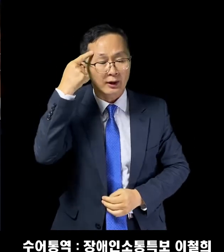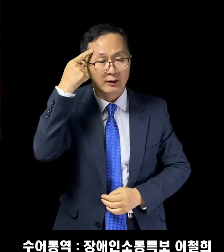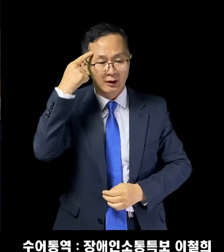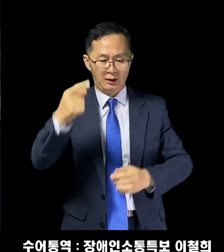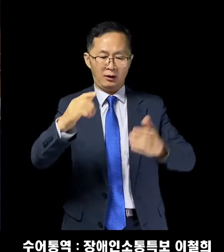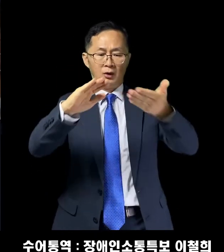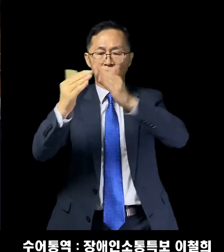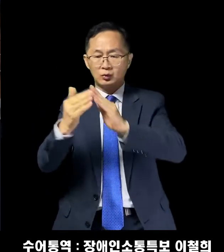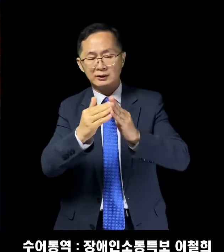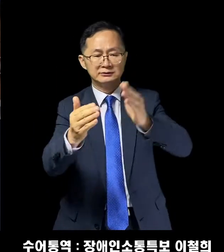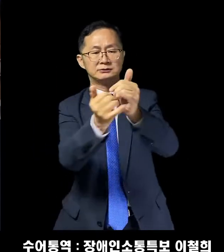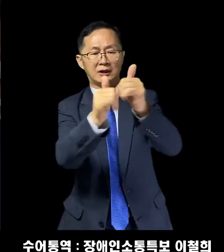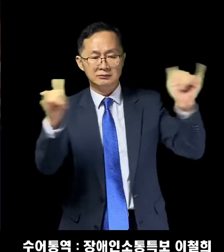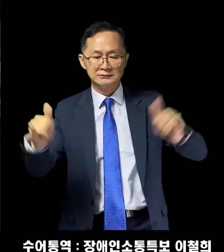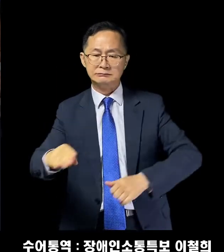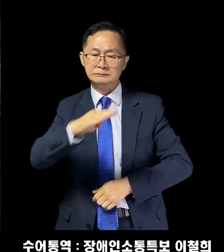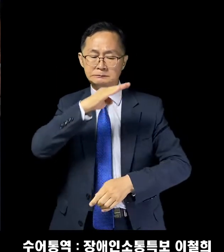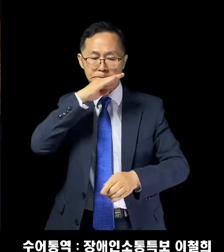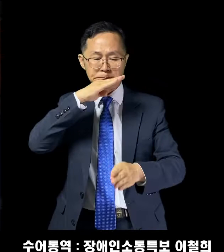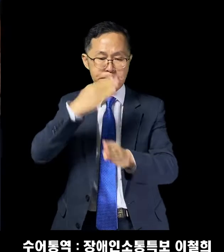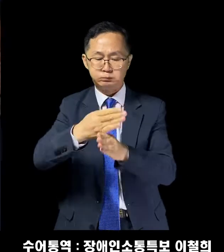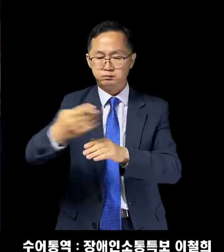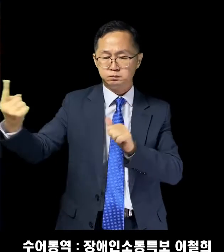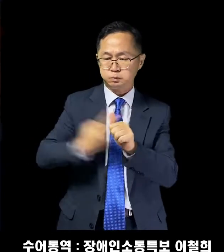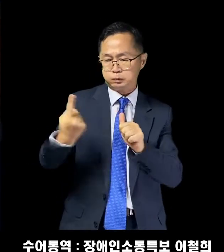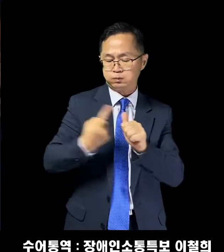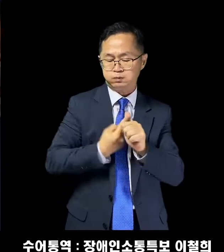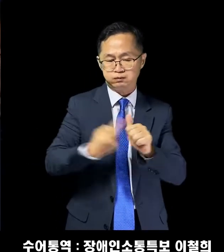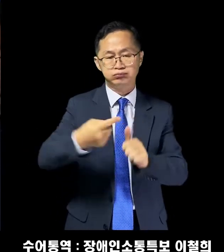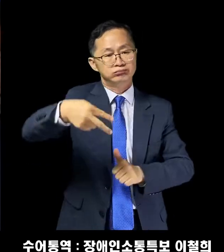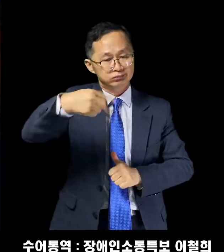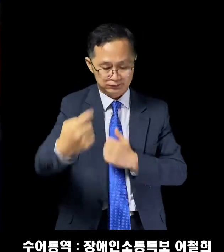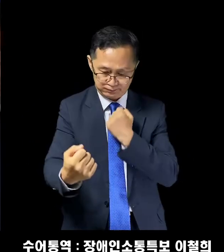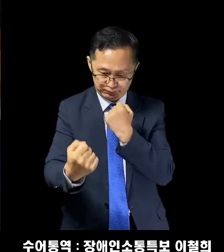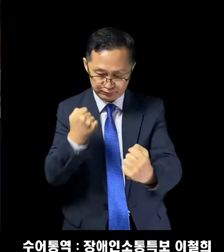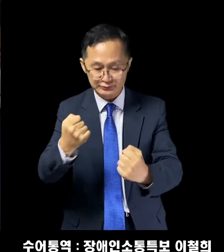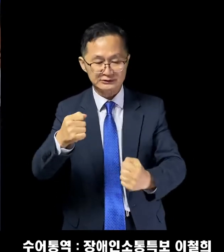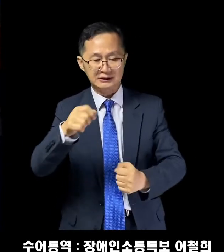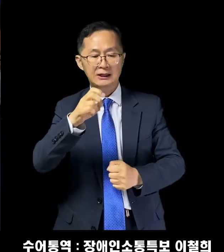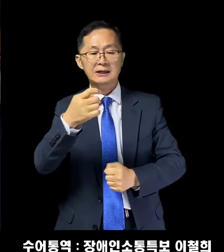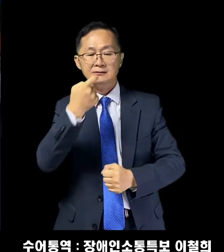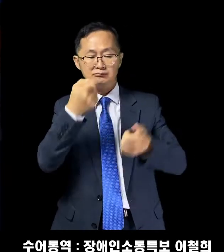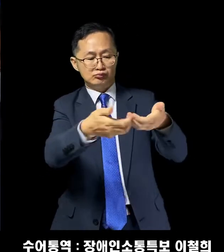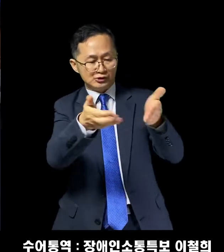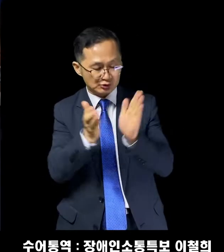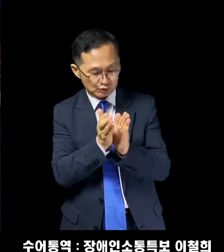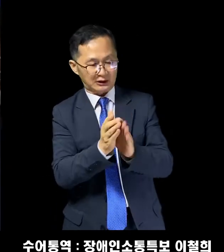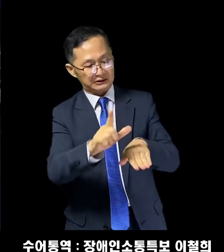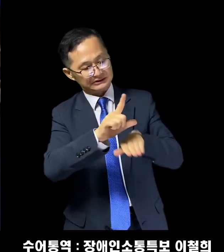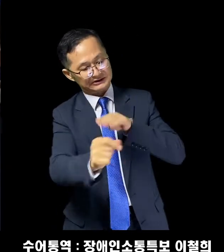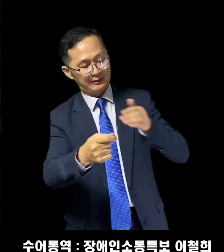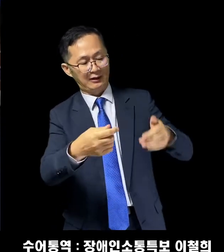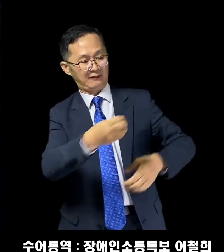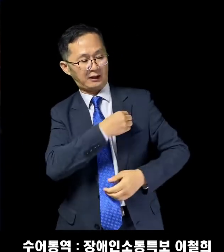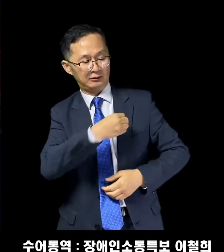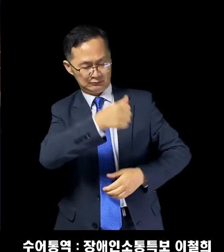빨갱이라는 손가락질을 받으면서도 민주당의 이름 없는 지방당원으로 평생을 사셨습니까